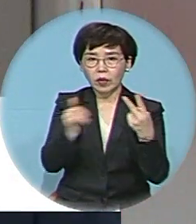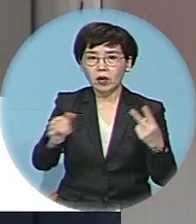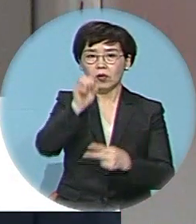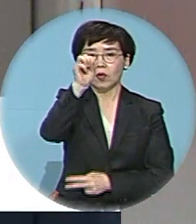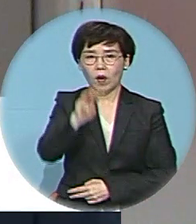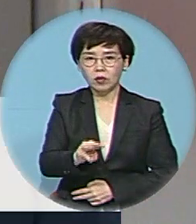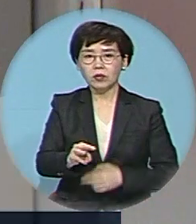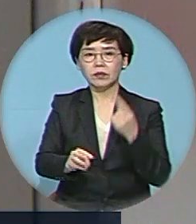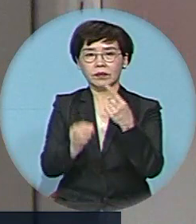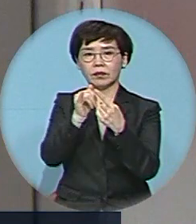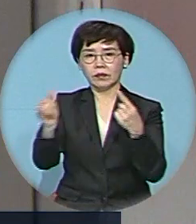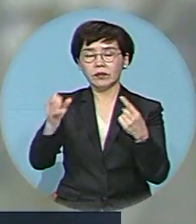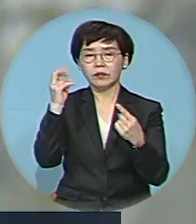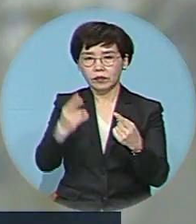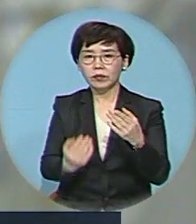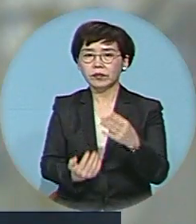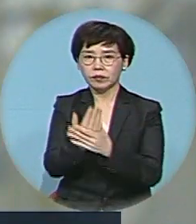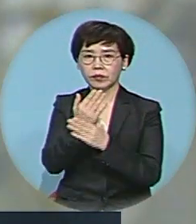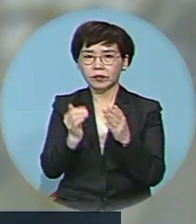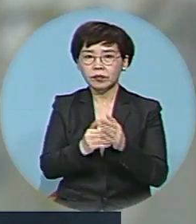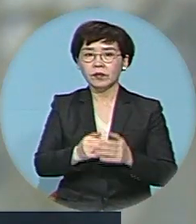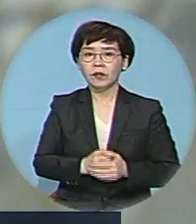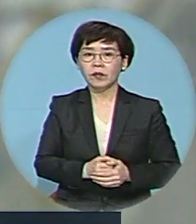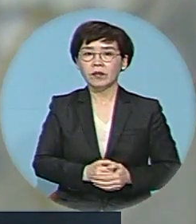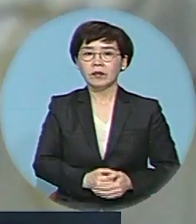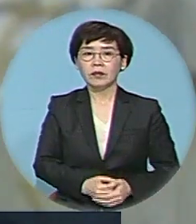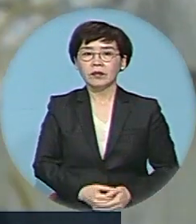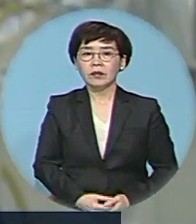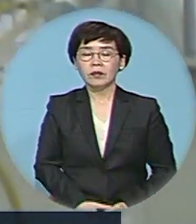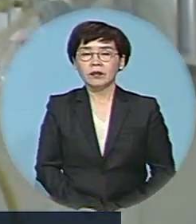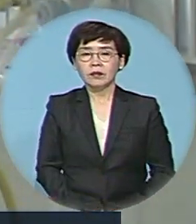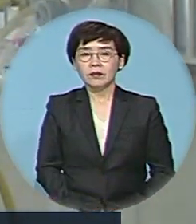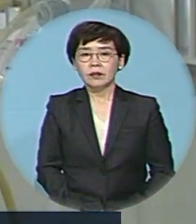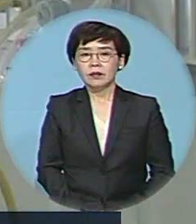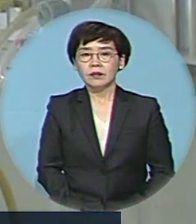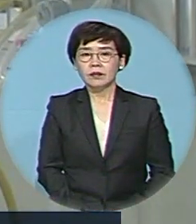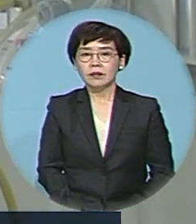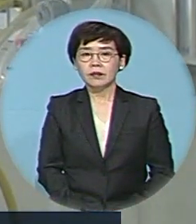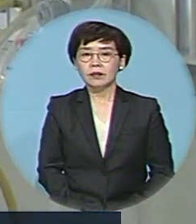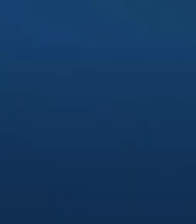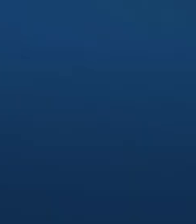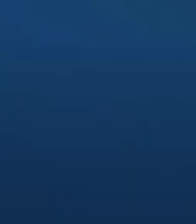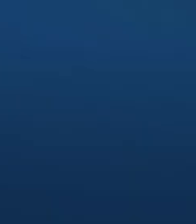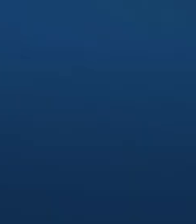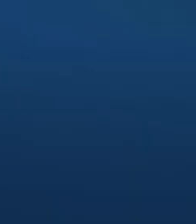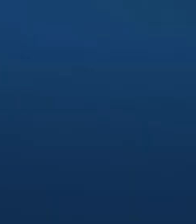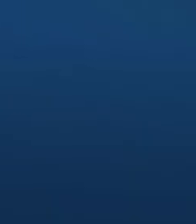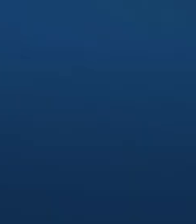광주에서 1명 더 확인됐습니다. SBS 권애리입니다.